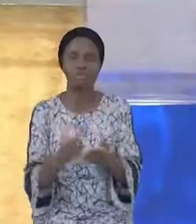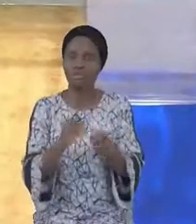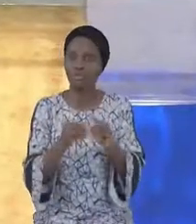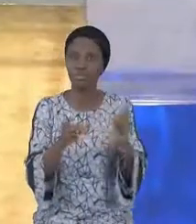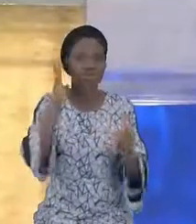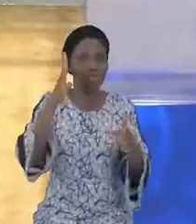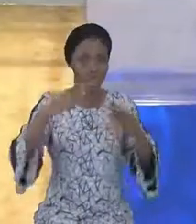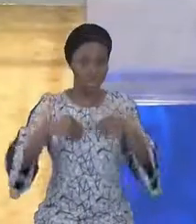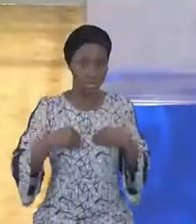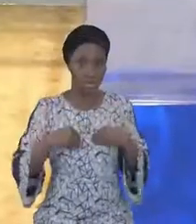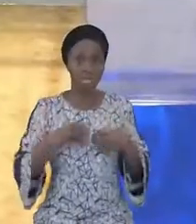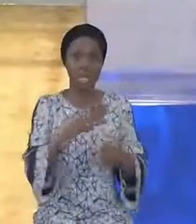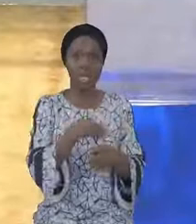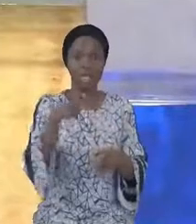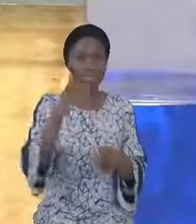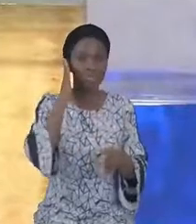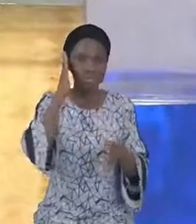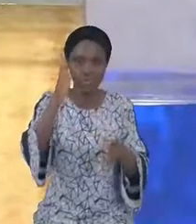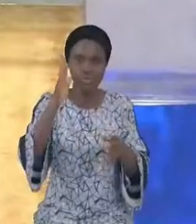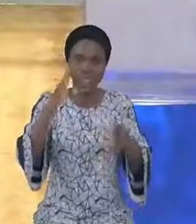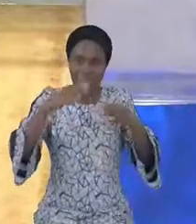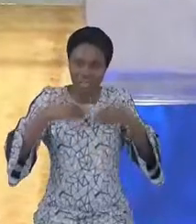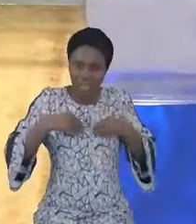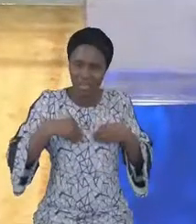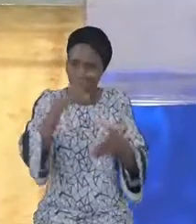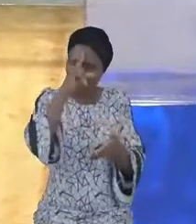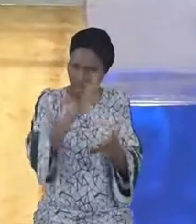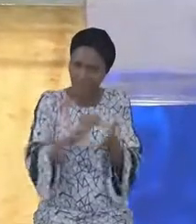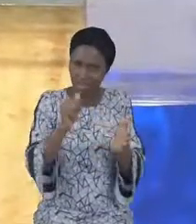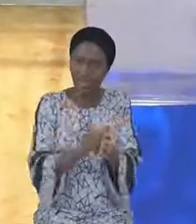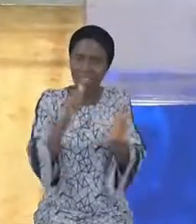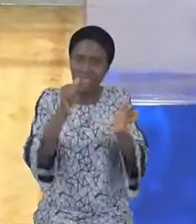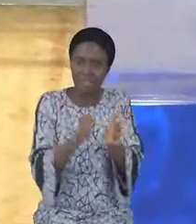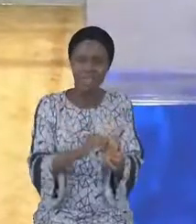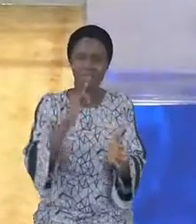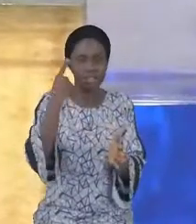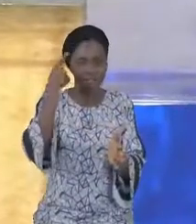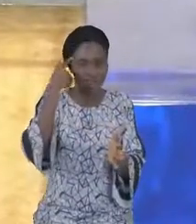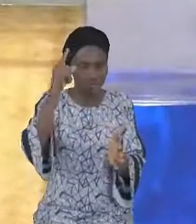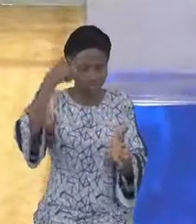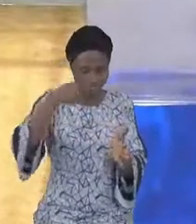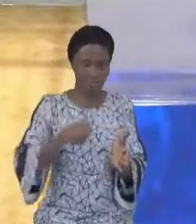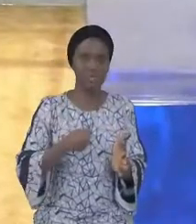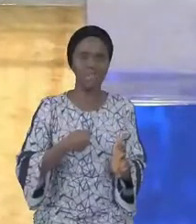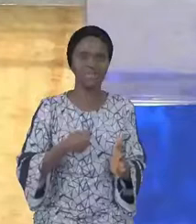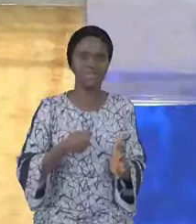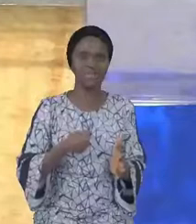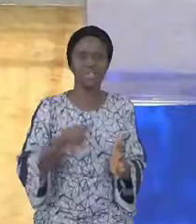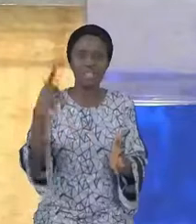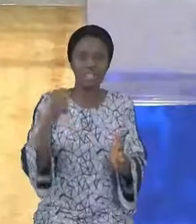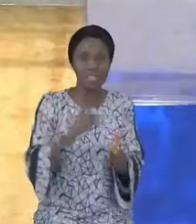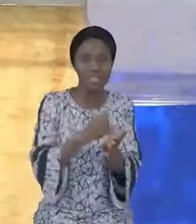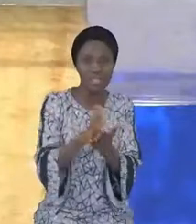Vous allez vous approprier la chose. C'est pour moi. Le Seigneur dit qu'il m'a donné la nature